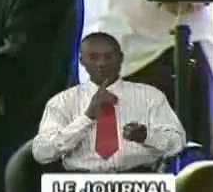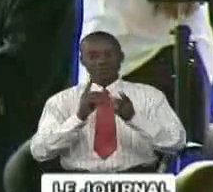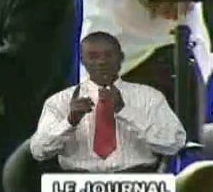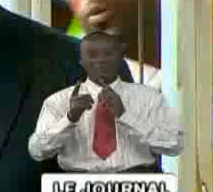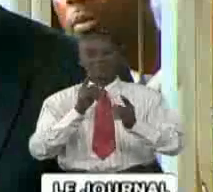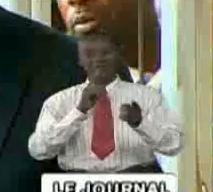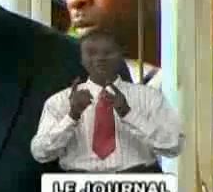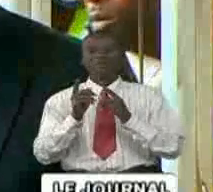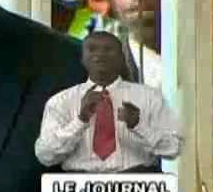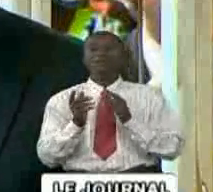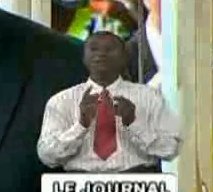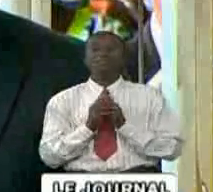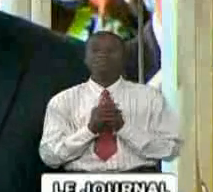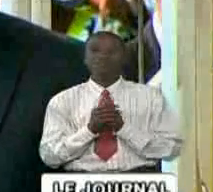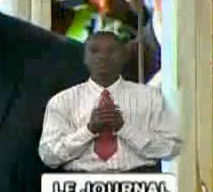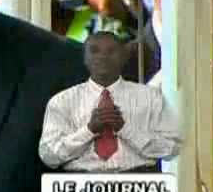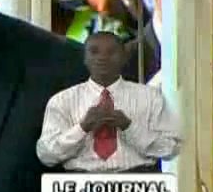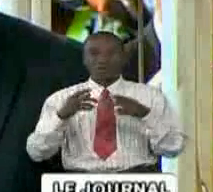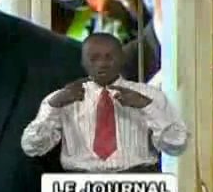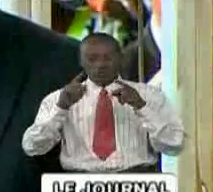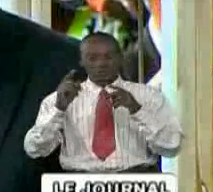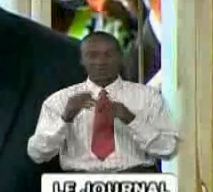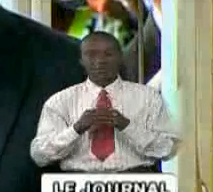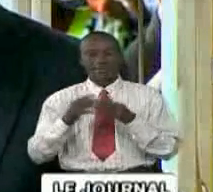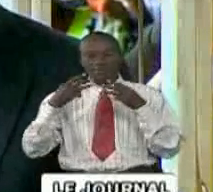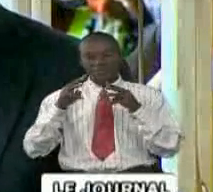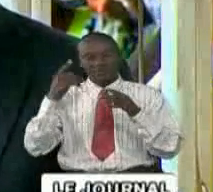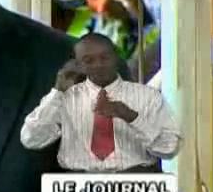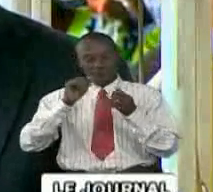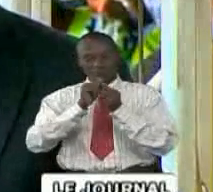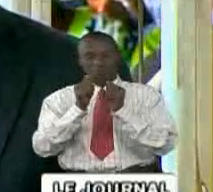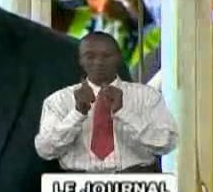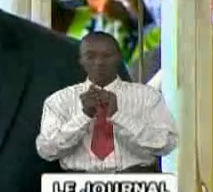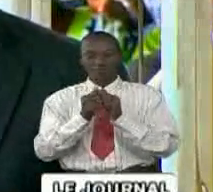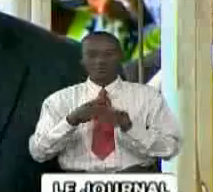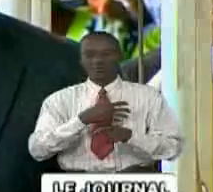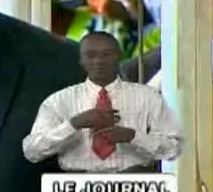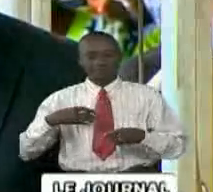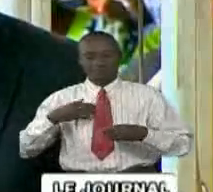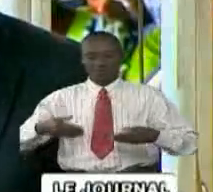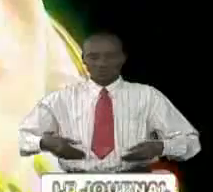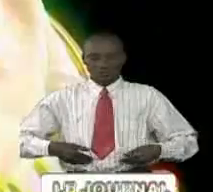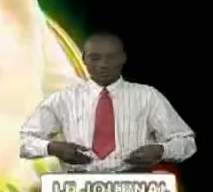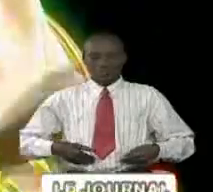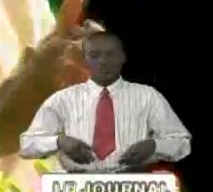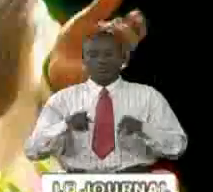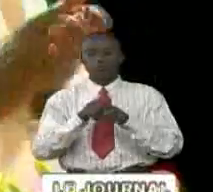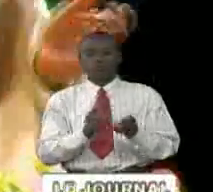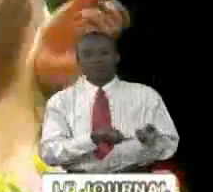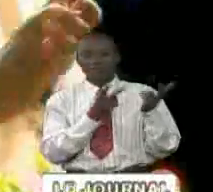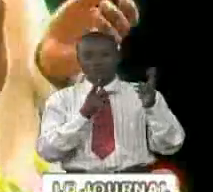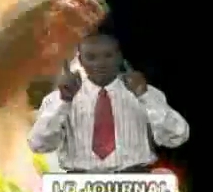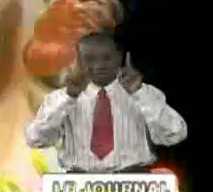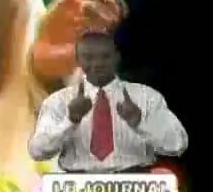congressistes, Evariste Boshab a axé son message sur le triangle équilatéral femmes, jeunesse et valeurs africaines à